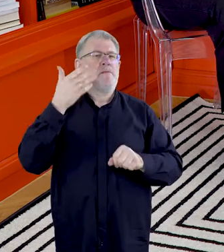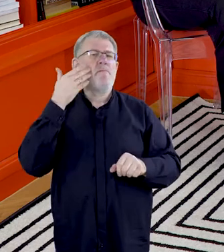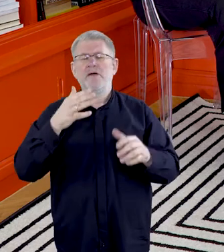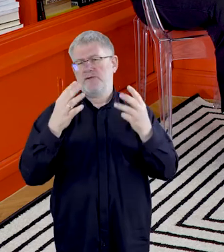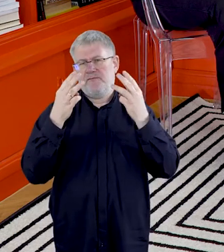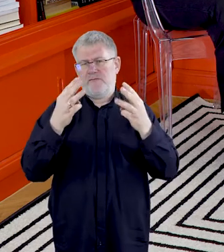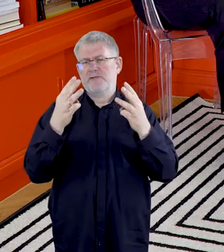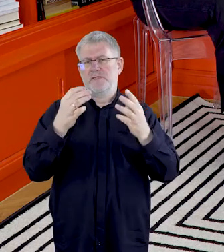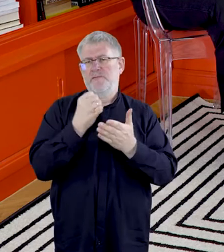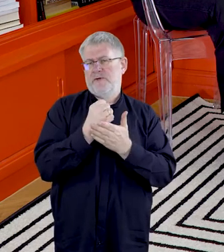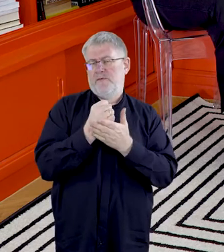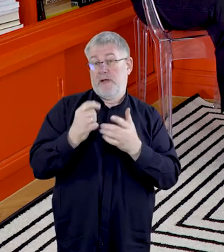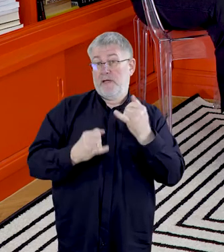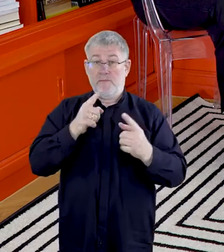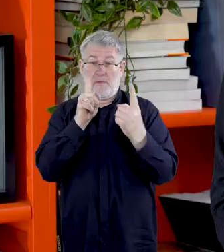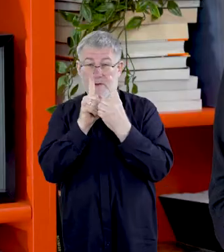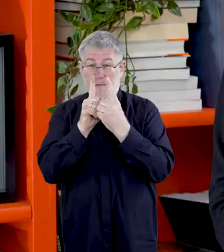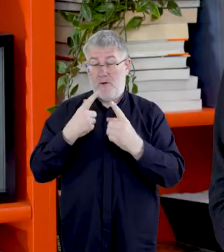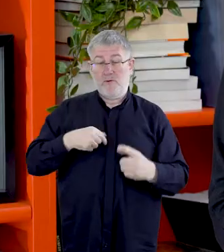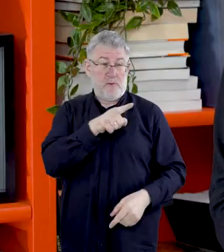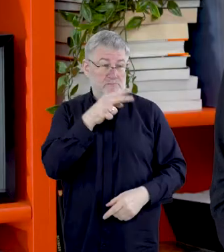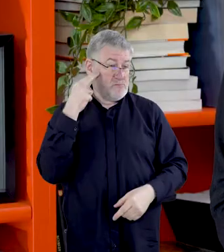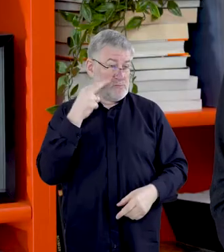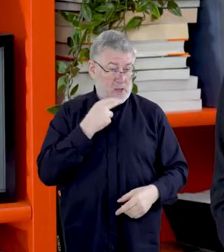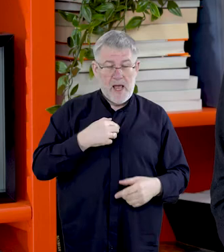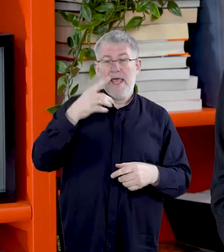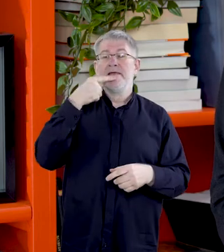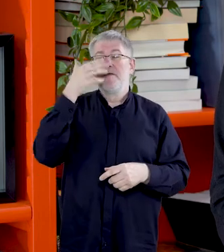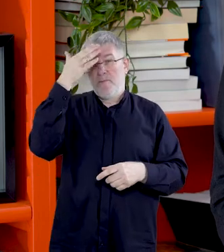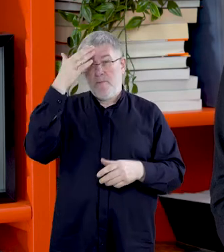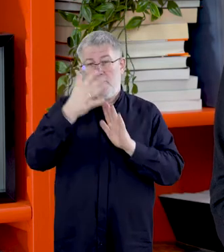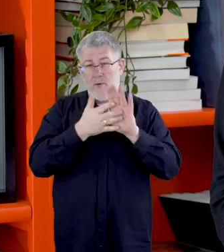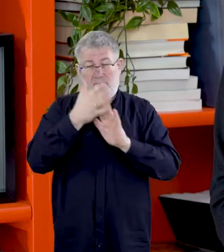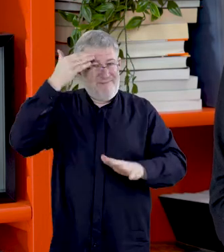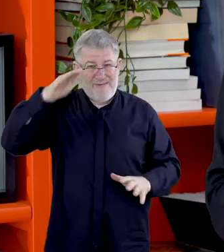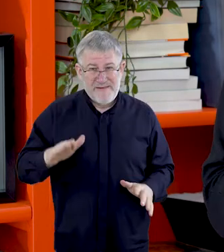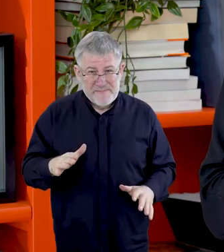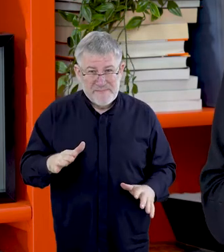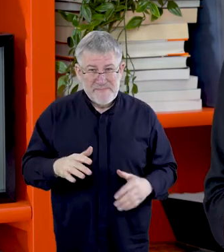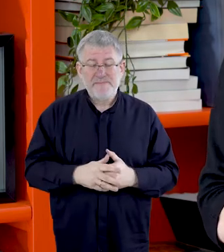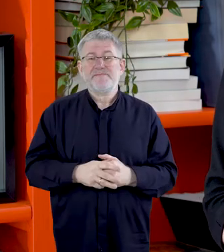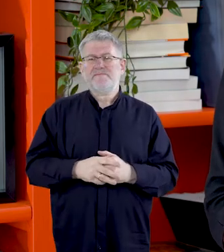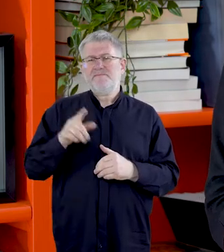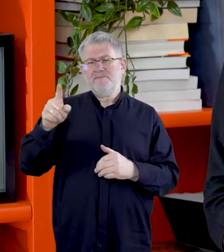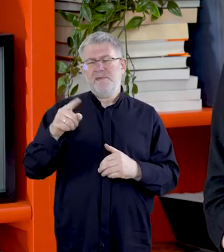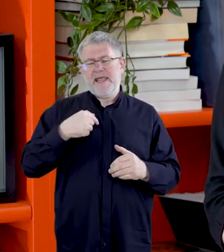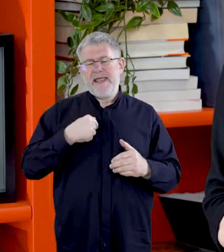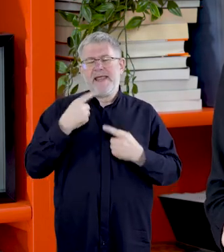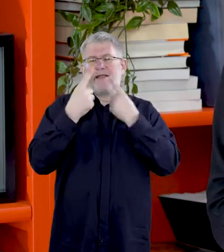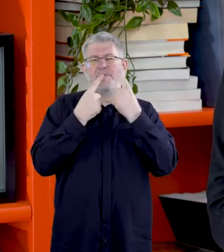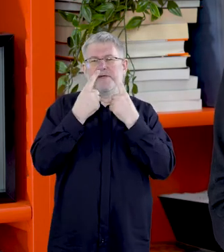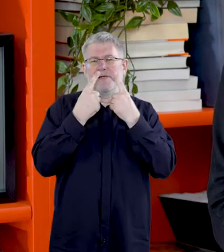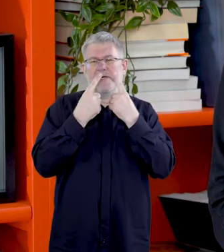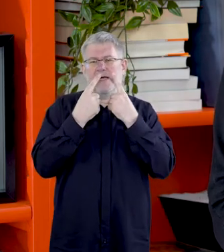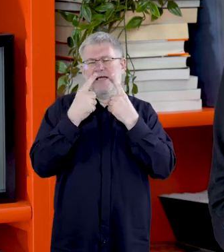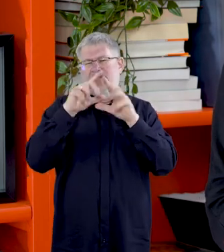ważne. Jeżeli spotykamy osobę niesłyszącą i nie znamy języka migowego, to według mnie, ale myślę, że to jest